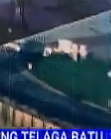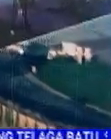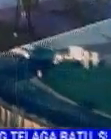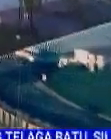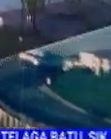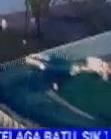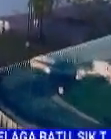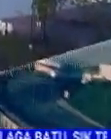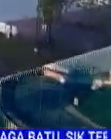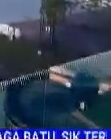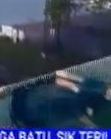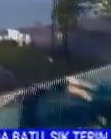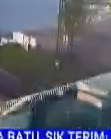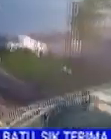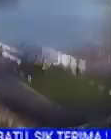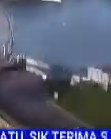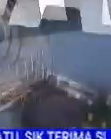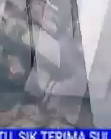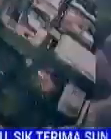Ayo